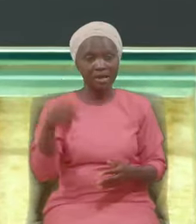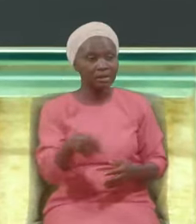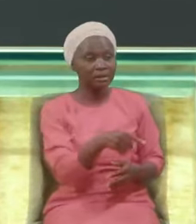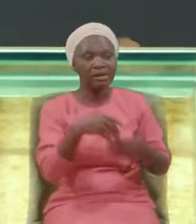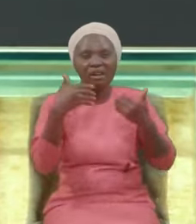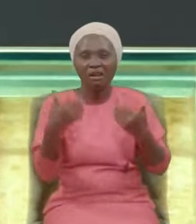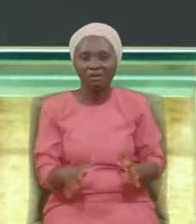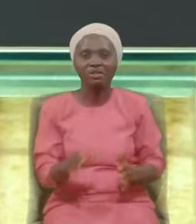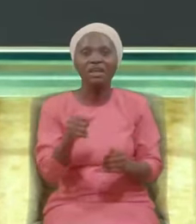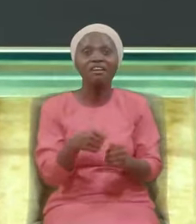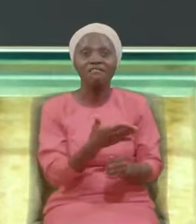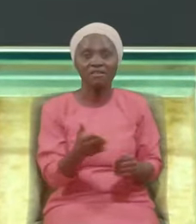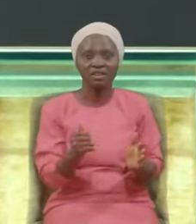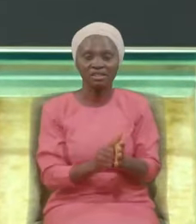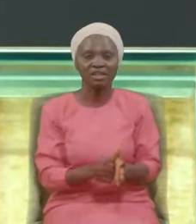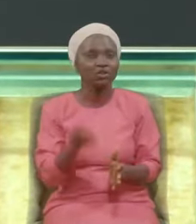Ils ont